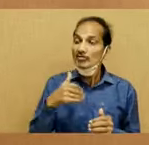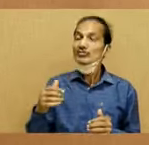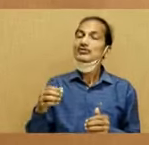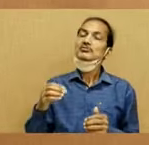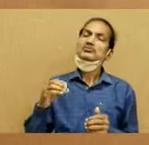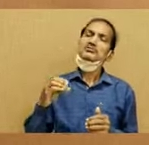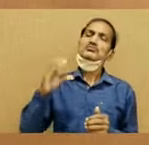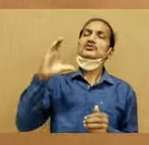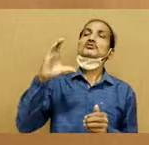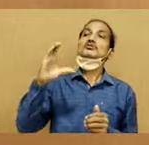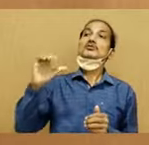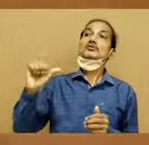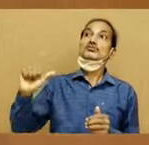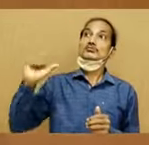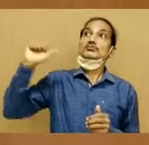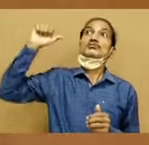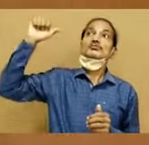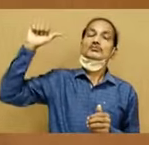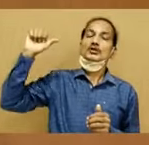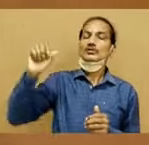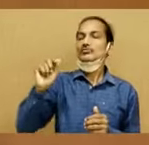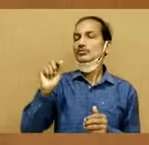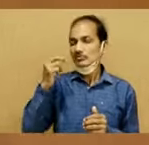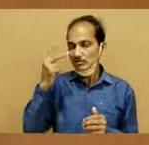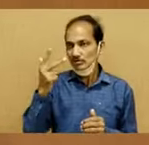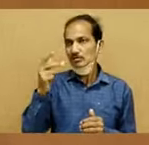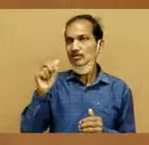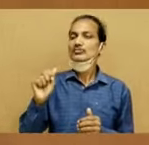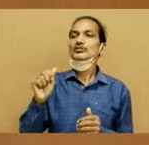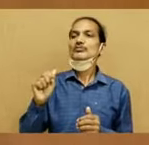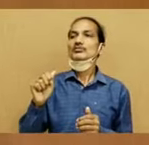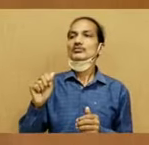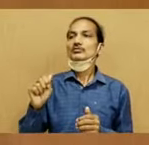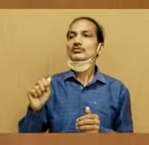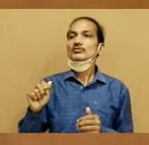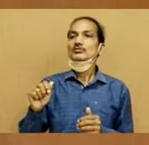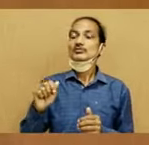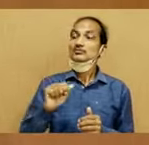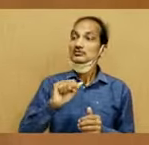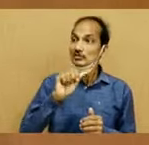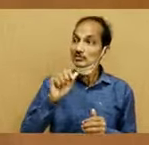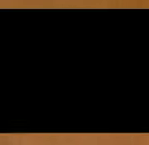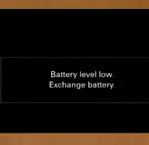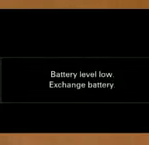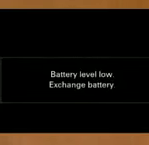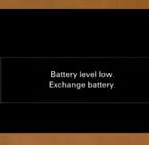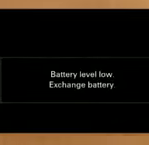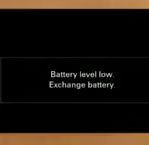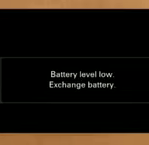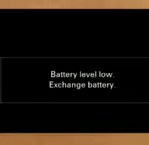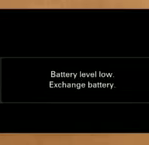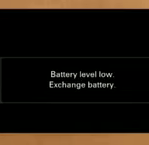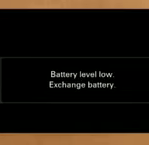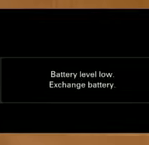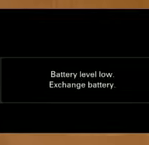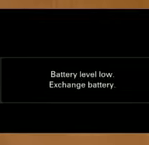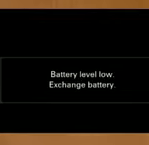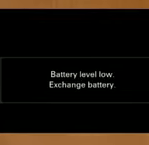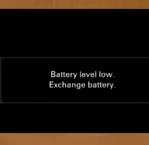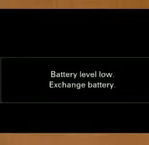ବା ପ୍ରସ୍ତୁତ ହେବାକୁ ପଡ଼ିବ। ଧନ୍ୟବାଦ ସାର୍। ଶ୍ରୀଯୁକ୍ତ ମିଶ୍ରଙ୍କର ବଳକା ପ୍ରଶ୍ନର ଆମେ କାଲି ଉତ୍ତର